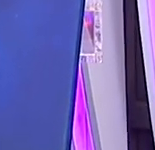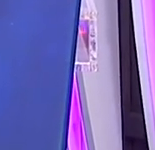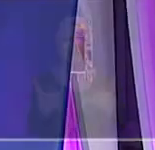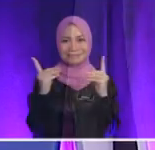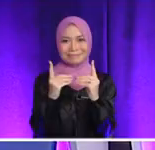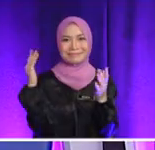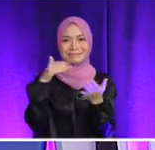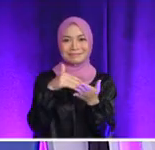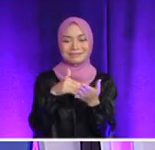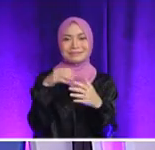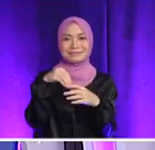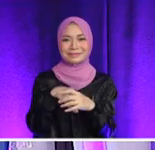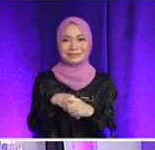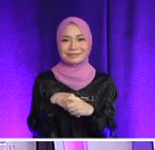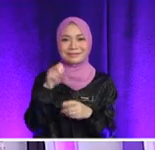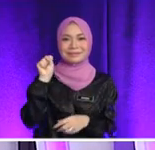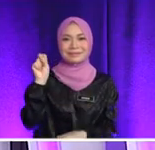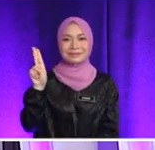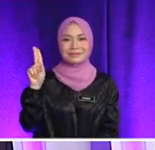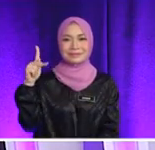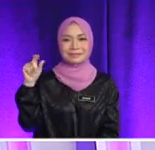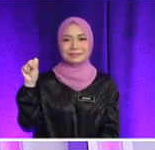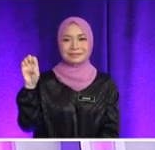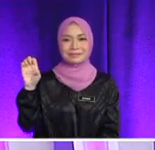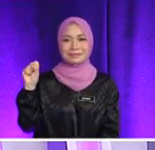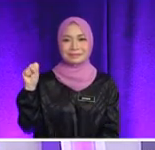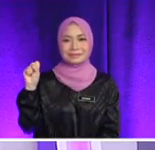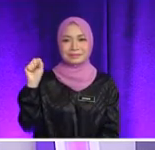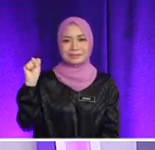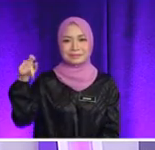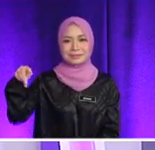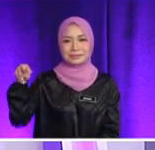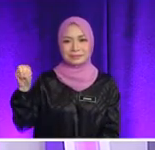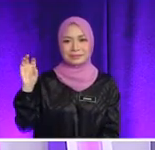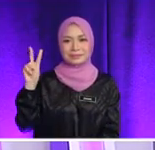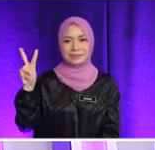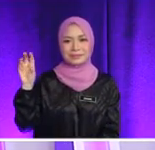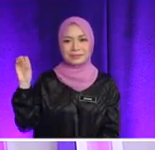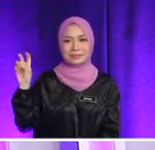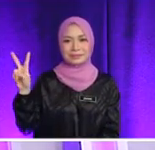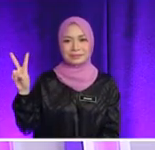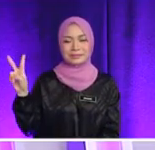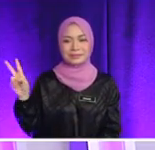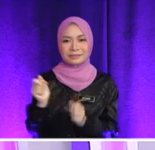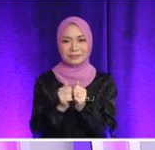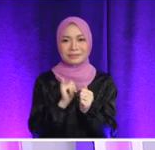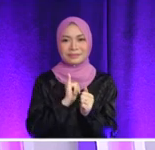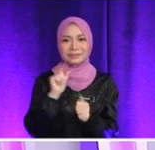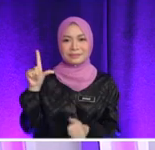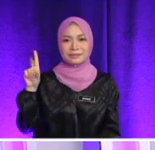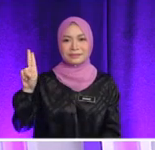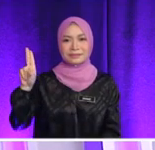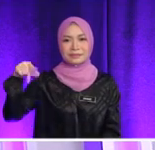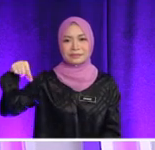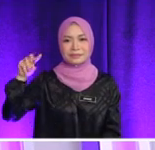dalam sukses SPM 2022 masih lagi bersama dengan saya Lukman Hakim juga cekgu selaya